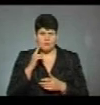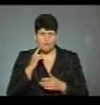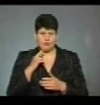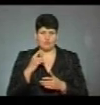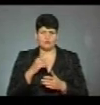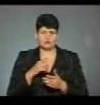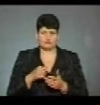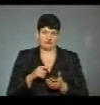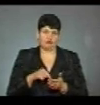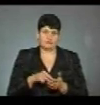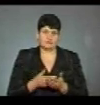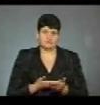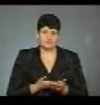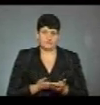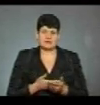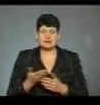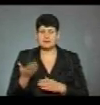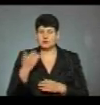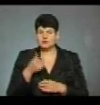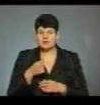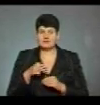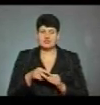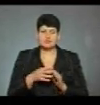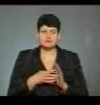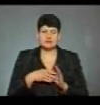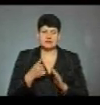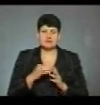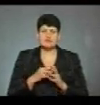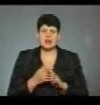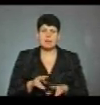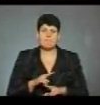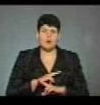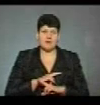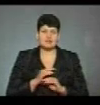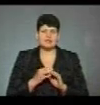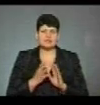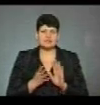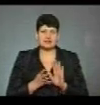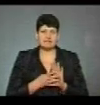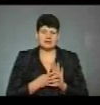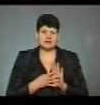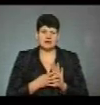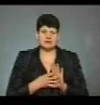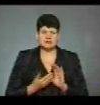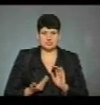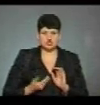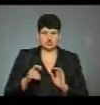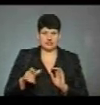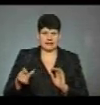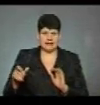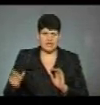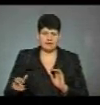у місті. За минулий рік, 19-й рік, в селі померло 19 жителів,